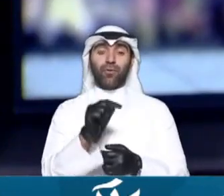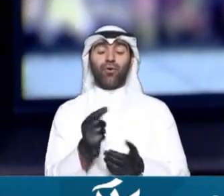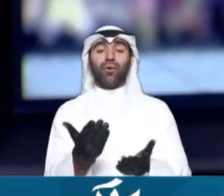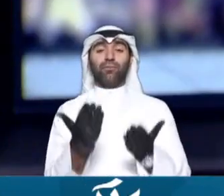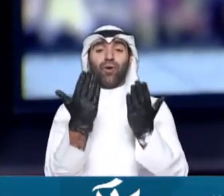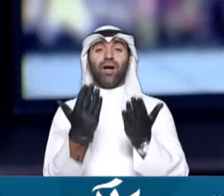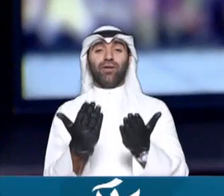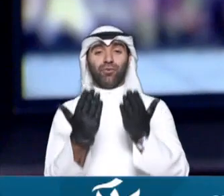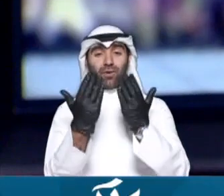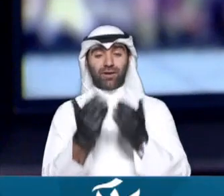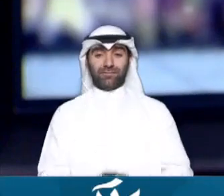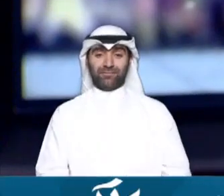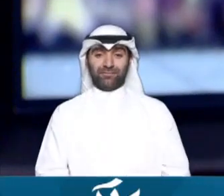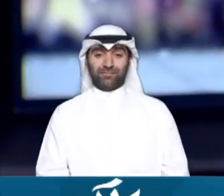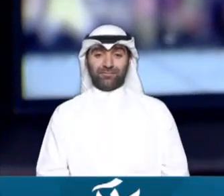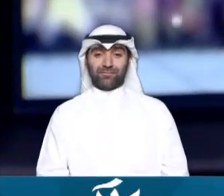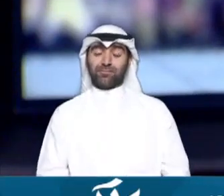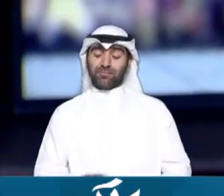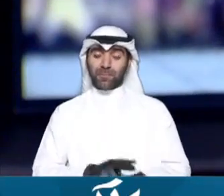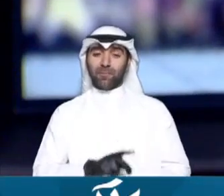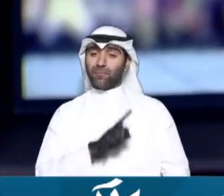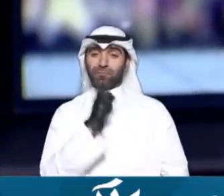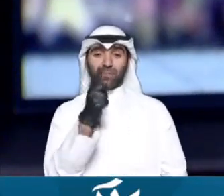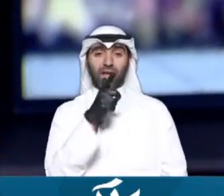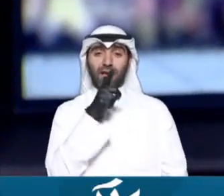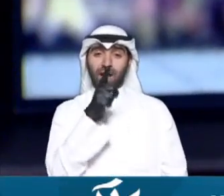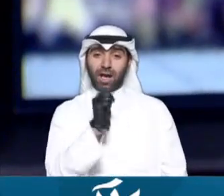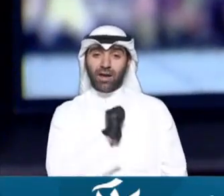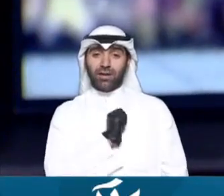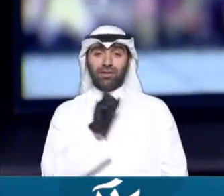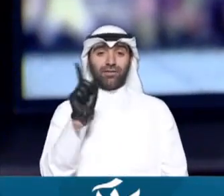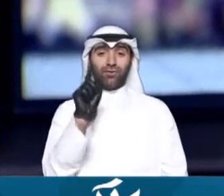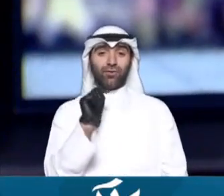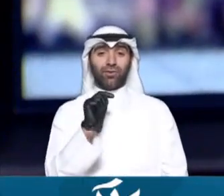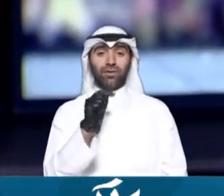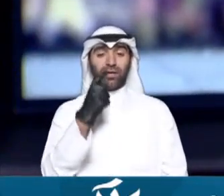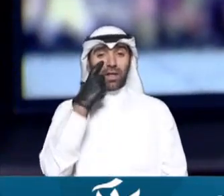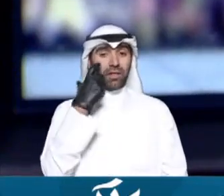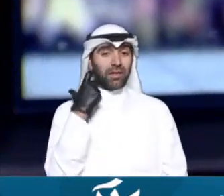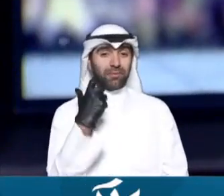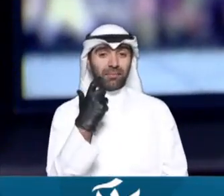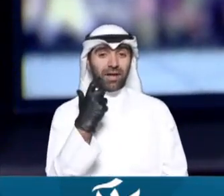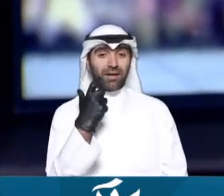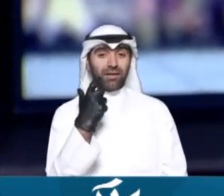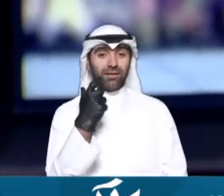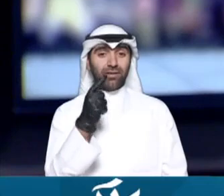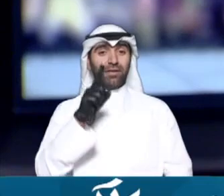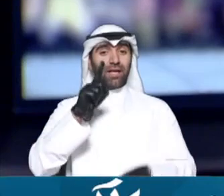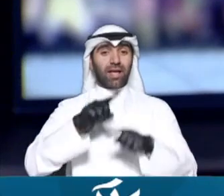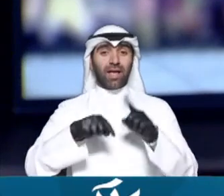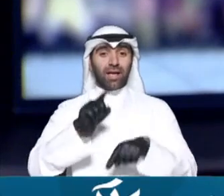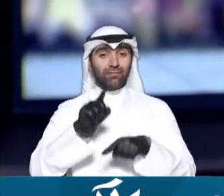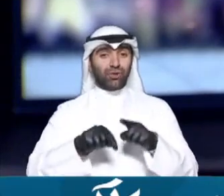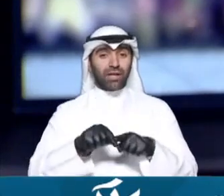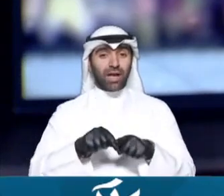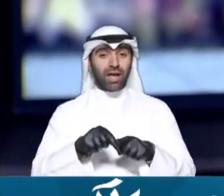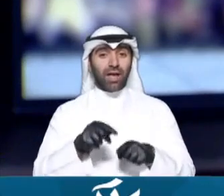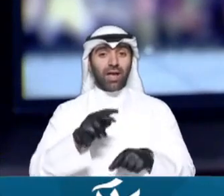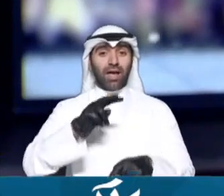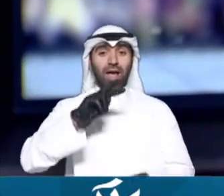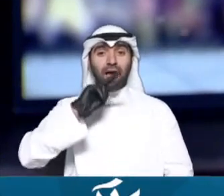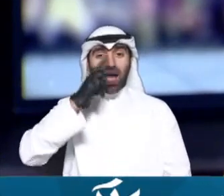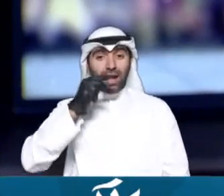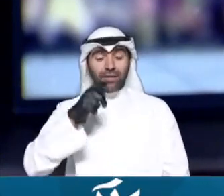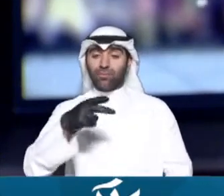بك من عضال الداء وشماتة الأعداء. اللهم أني أعوذ بك من منكرات الأهواء والأدواء يا